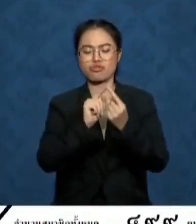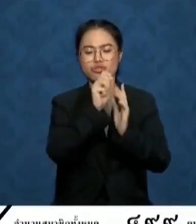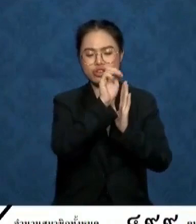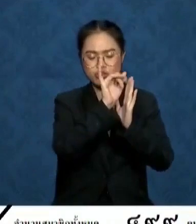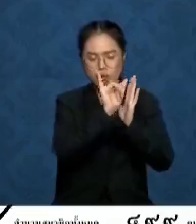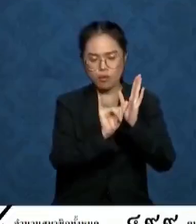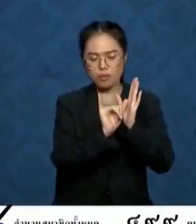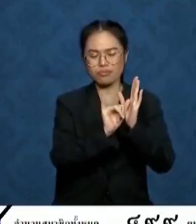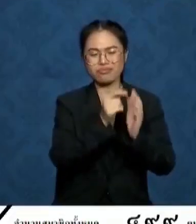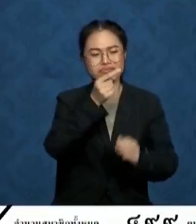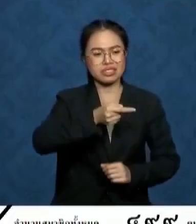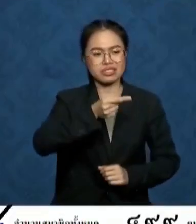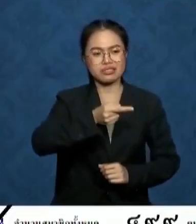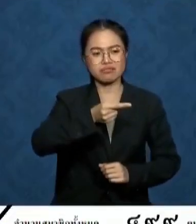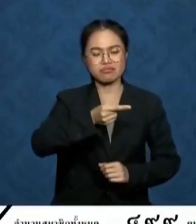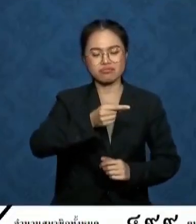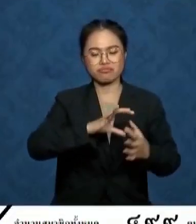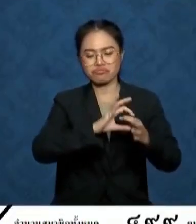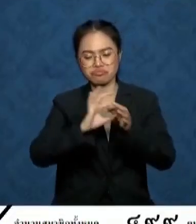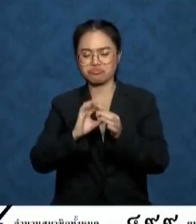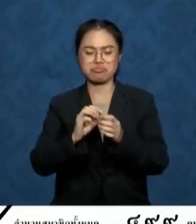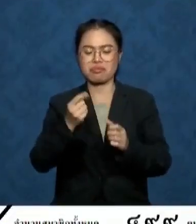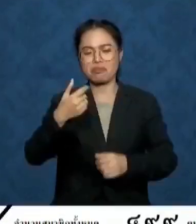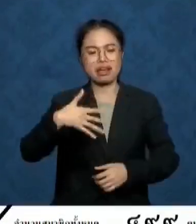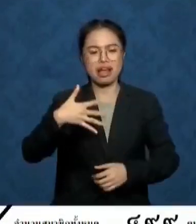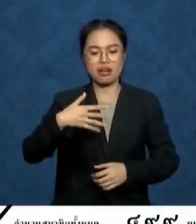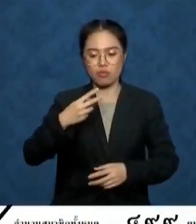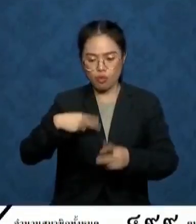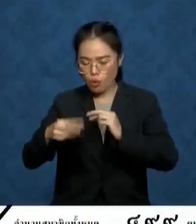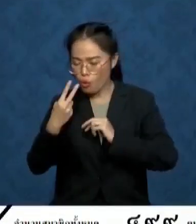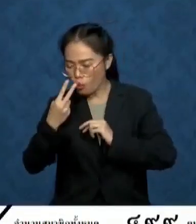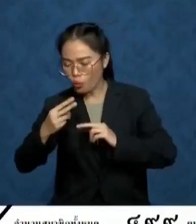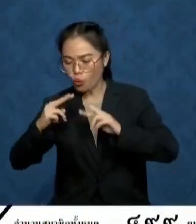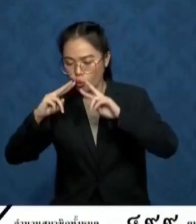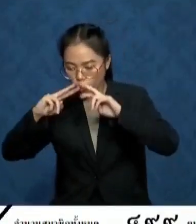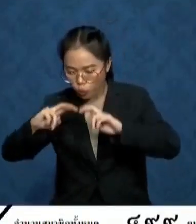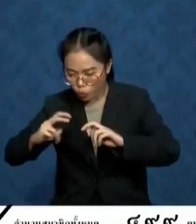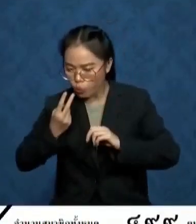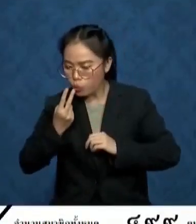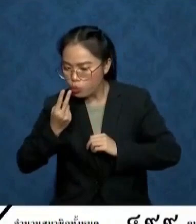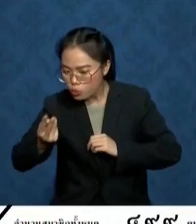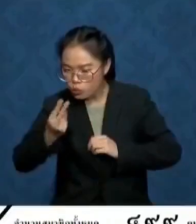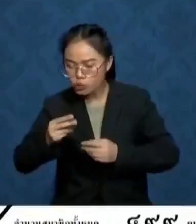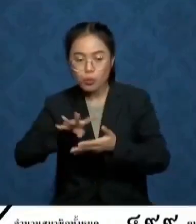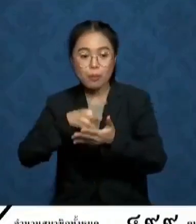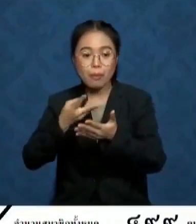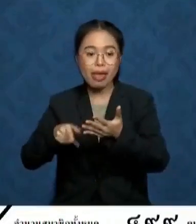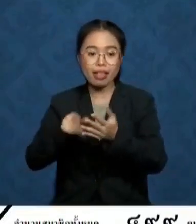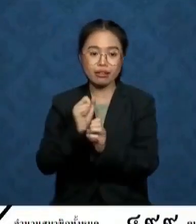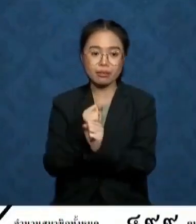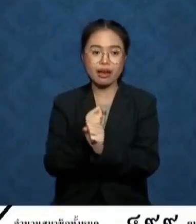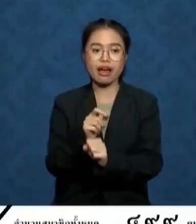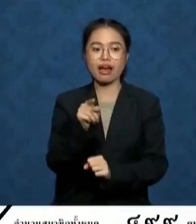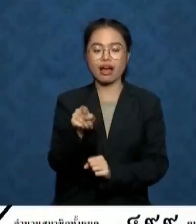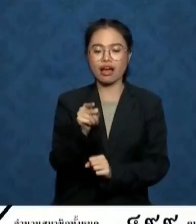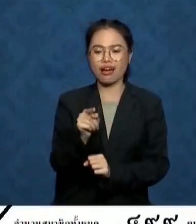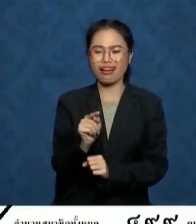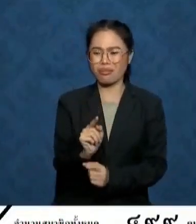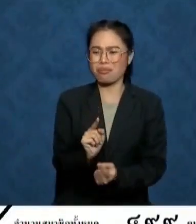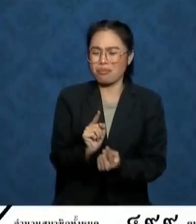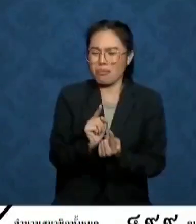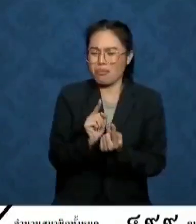จริงๆแล้วเวลาเราไปดูนะครับไส้ในของแผนงานเหล่านั้นก็จะพบว่าส่วน